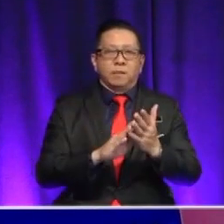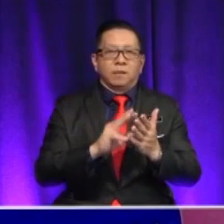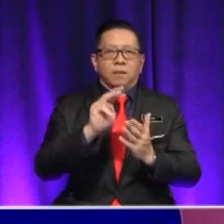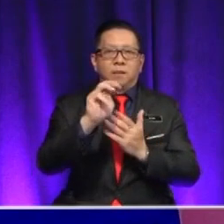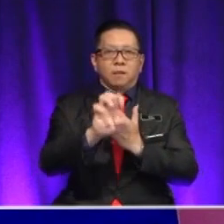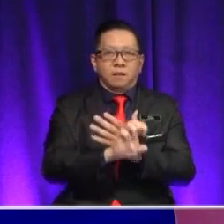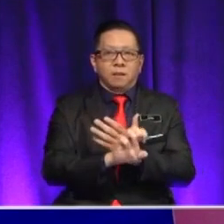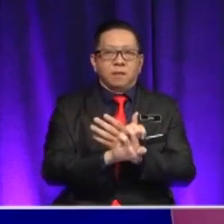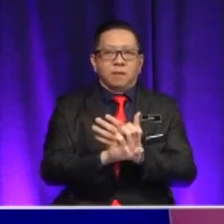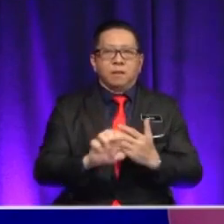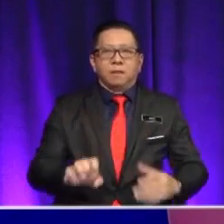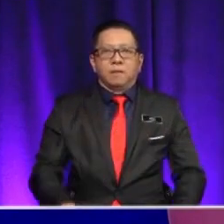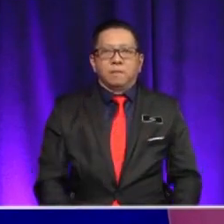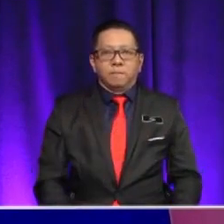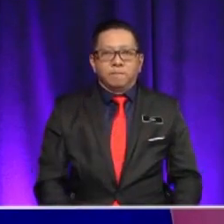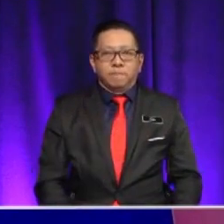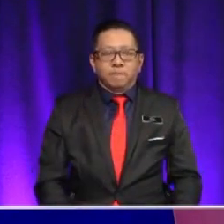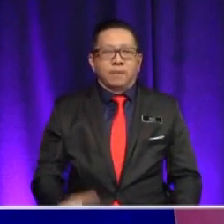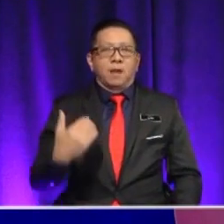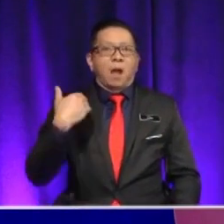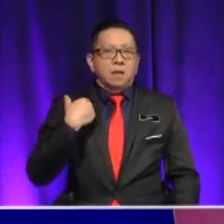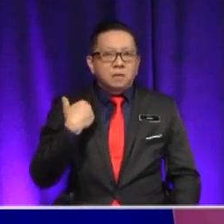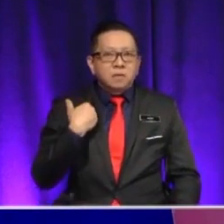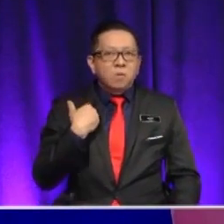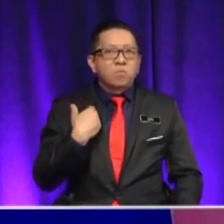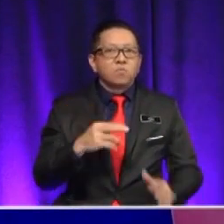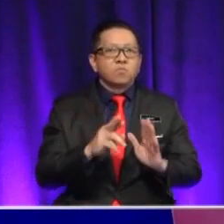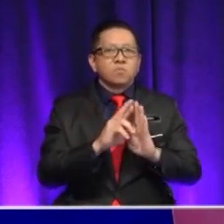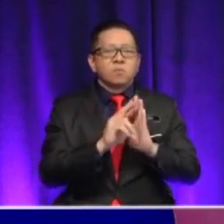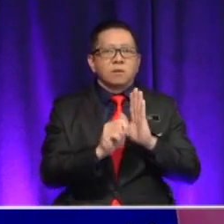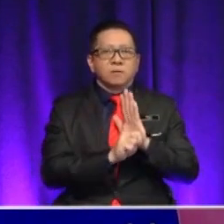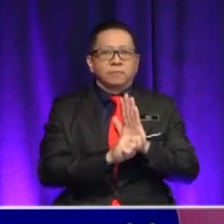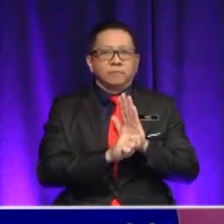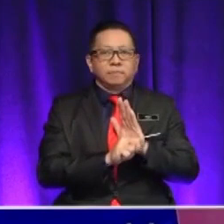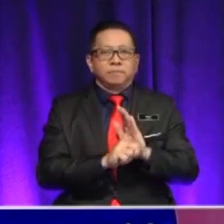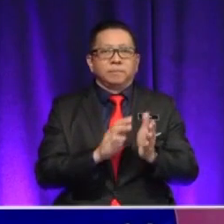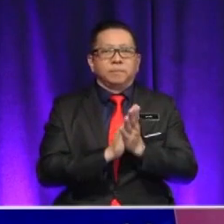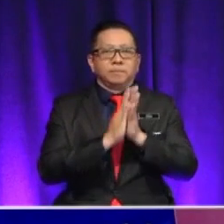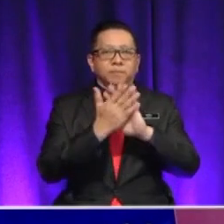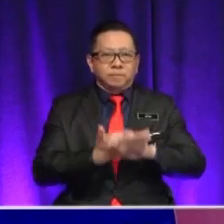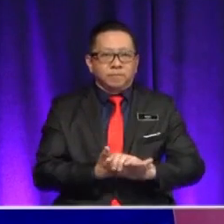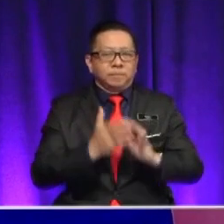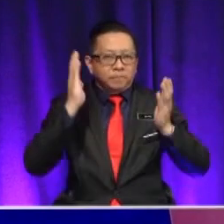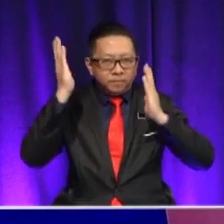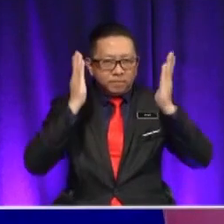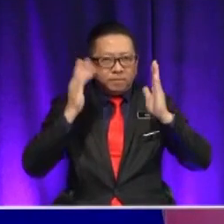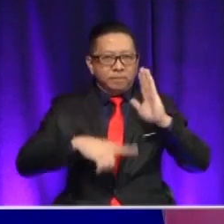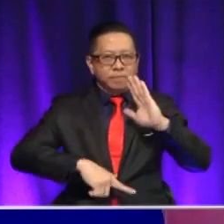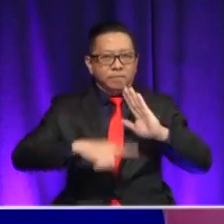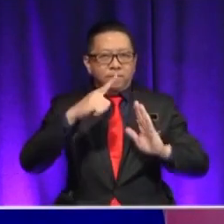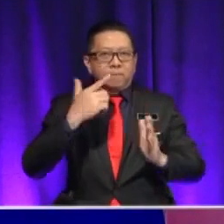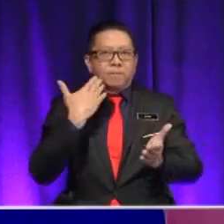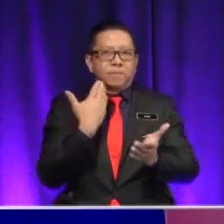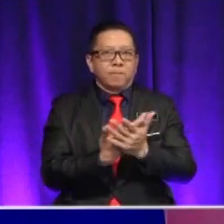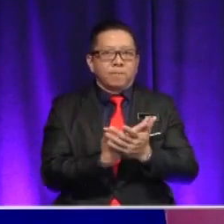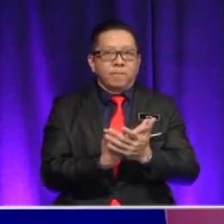Jadi dengan adanya rukun negara, okey, kita dapat menyatupadukan kepelbagaian kaum yang ada di negara kita, Mira.